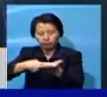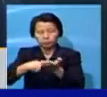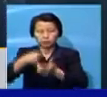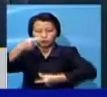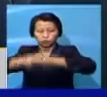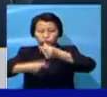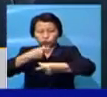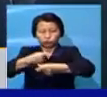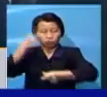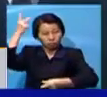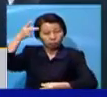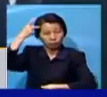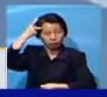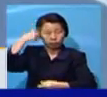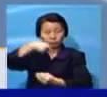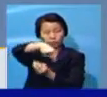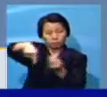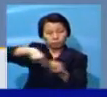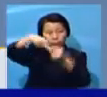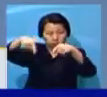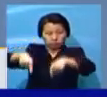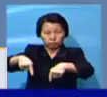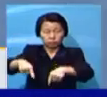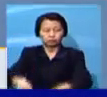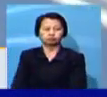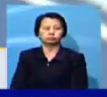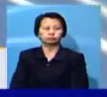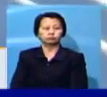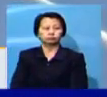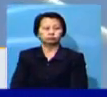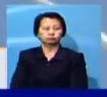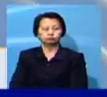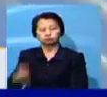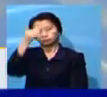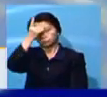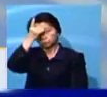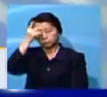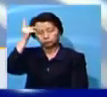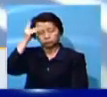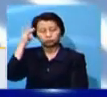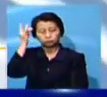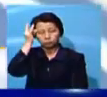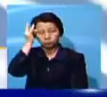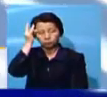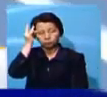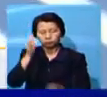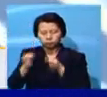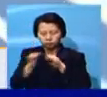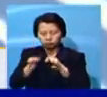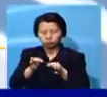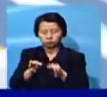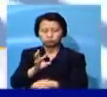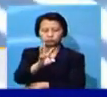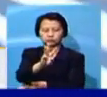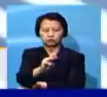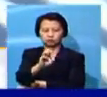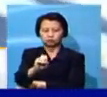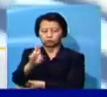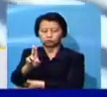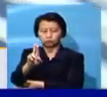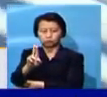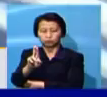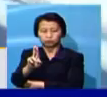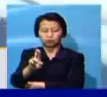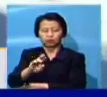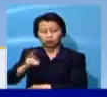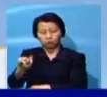geopolitik di rantau ini Datuk Seri hishamuddin turut mengulas memorandum perjanjian persefahaman